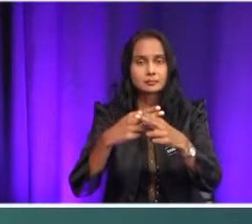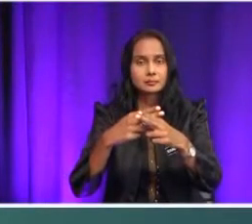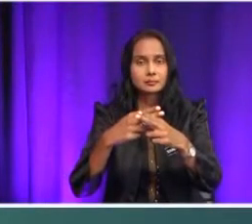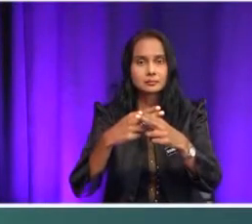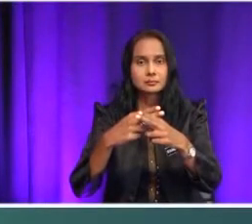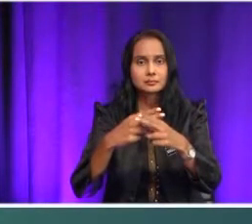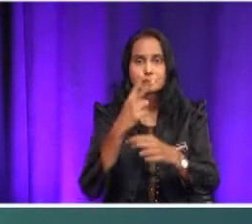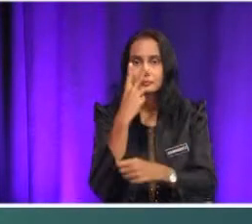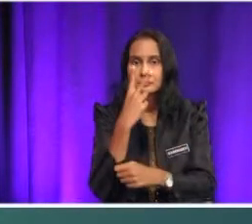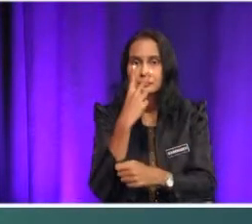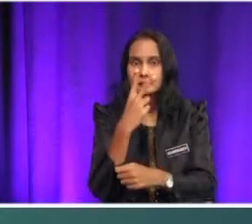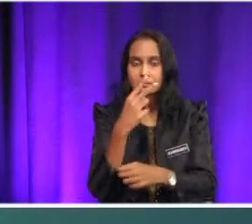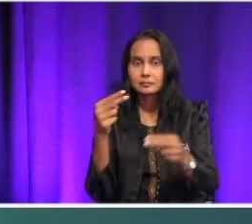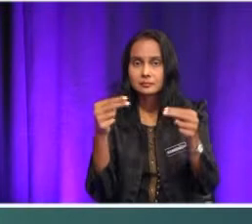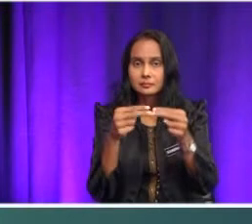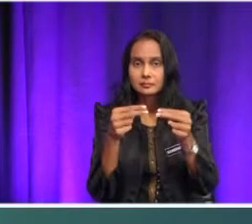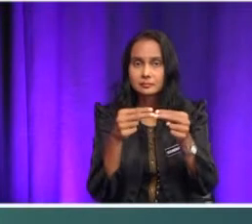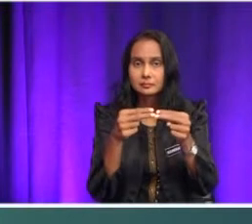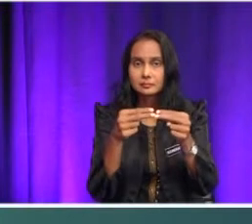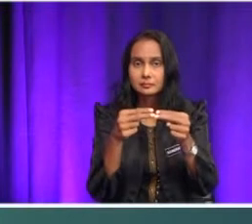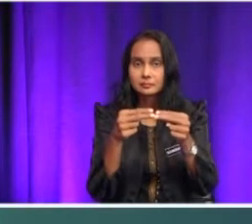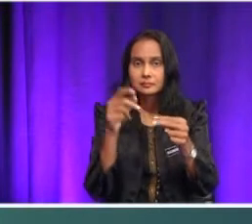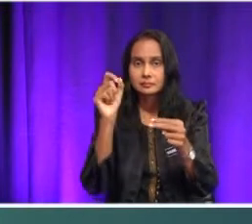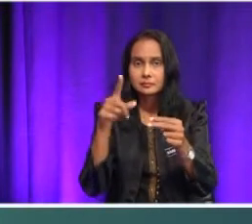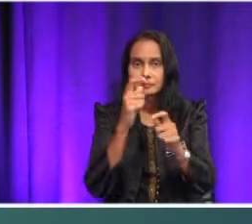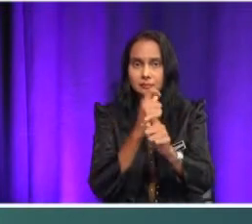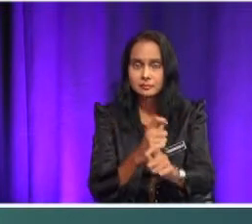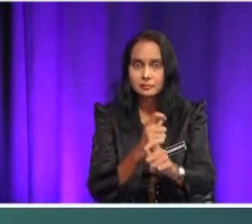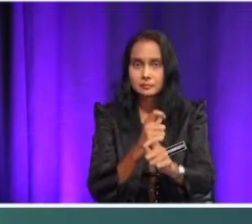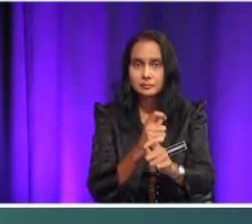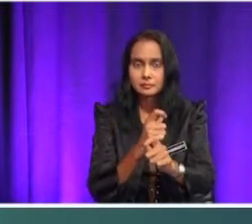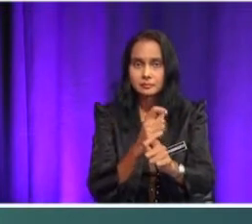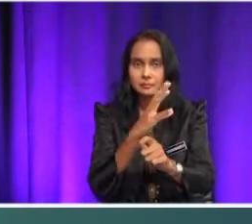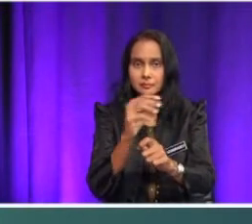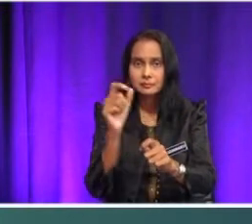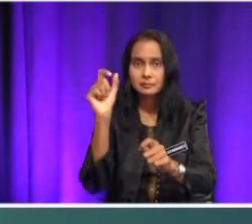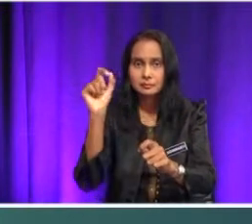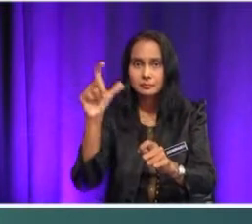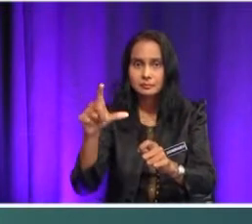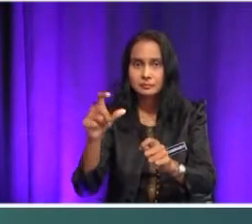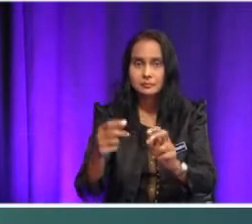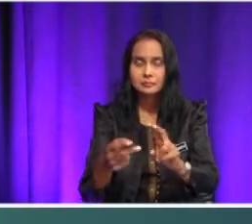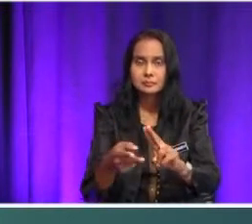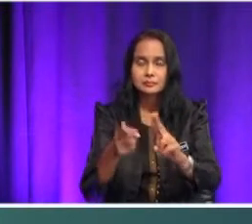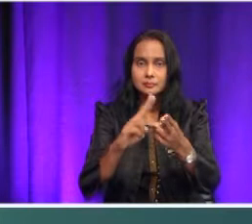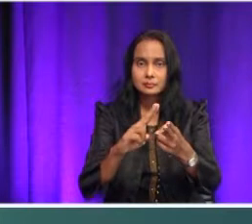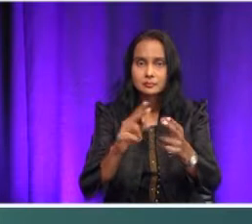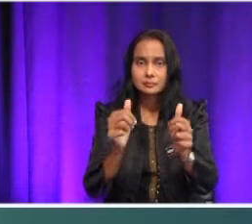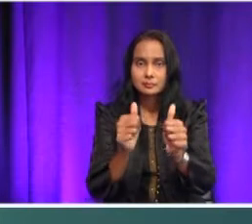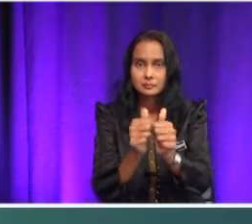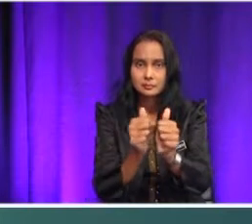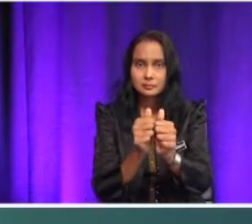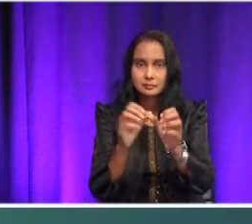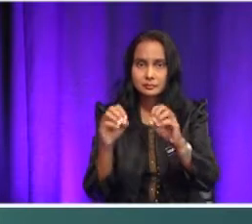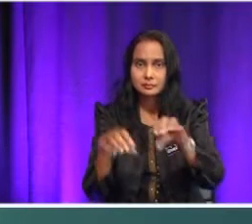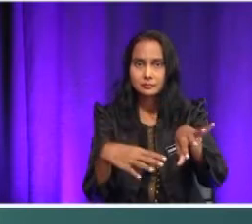tidak melihat hubungan antara input tetap dan input berubah dengan output jadi dalam